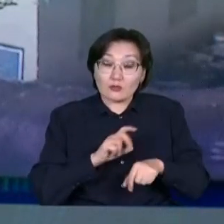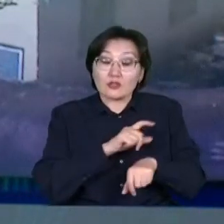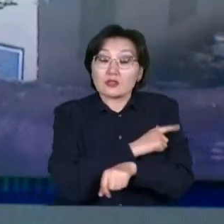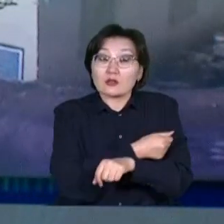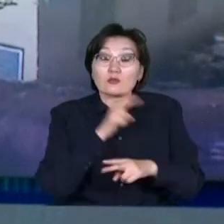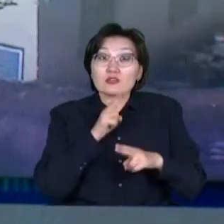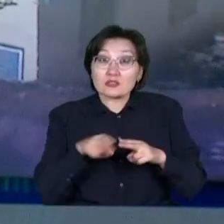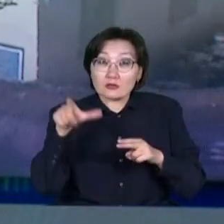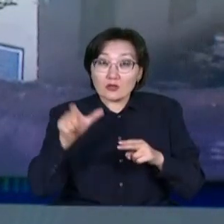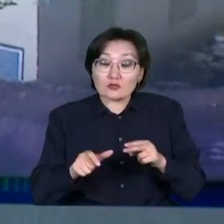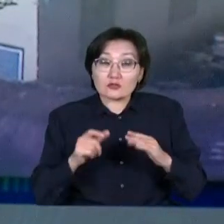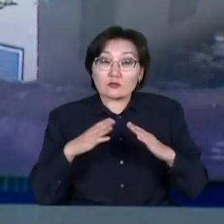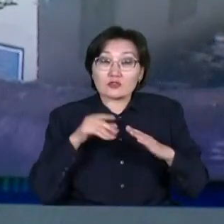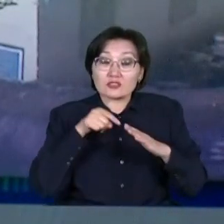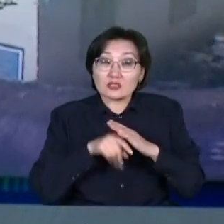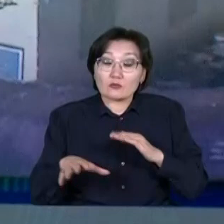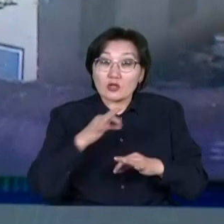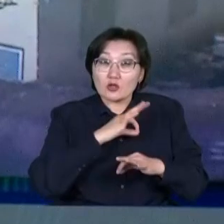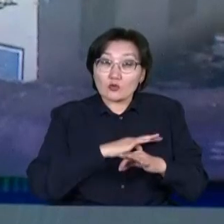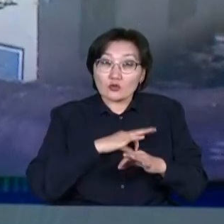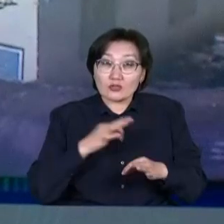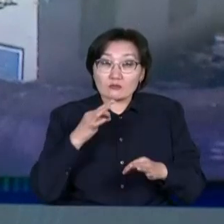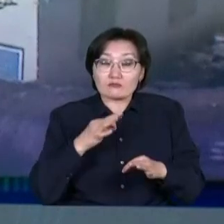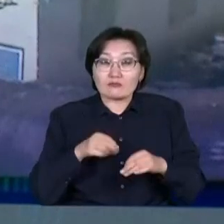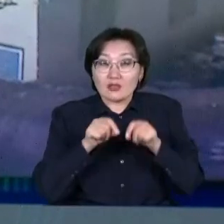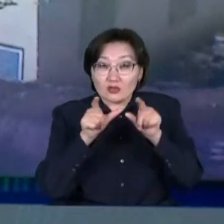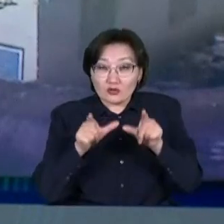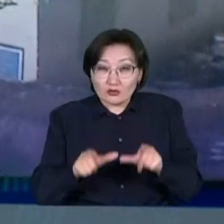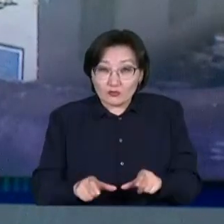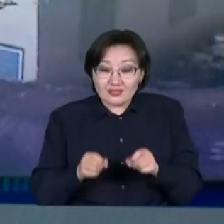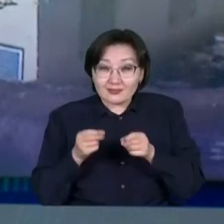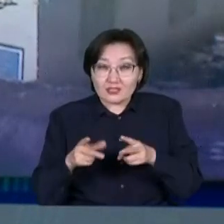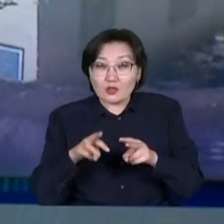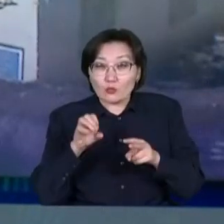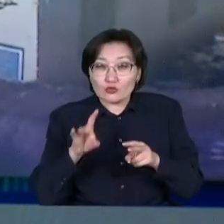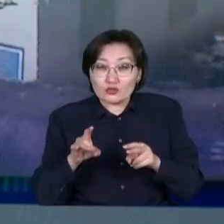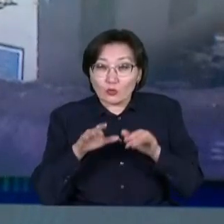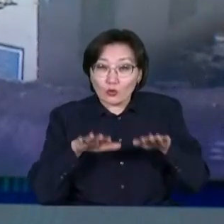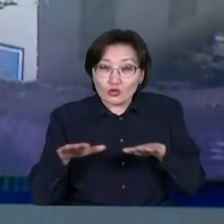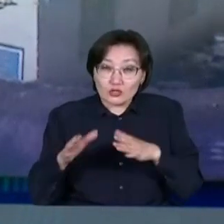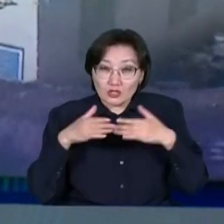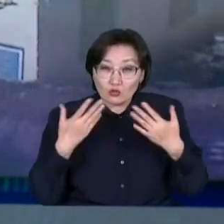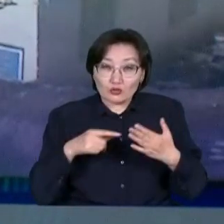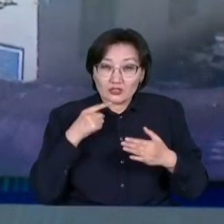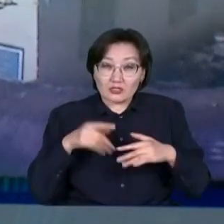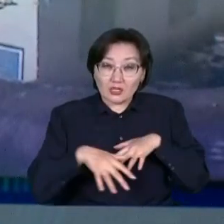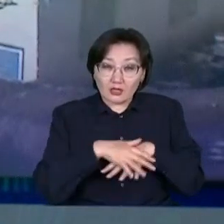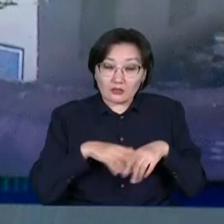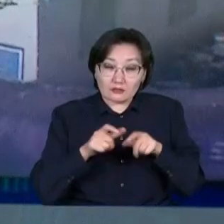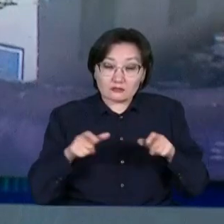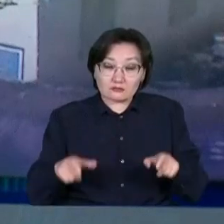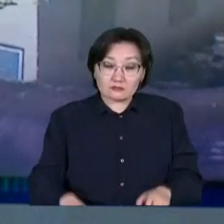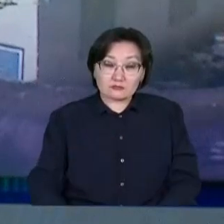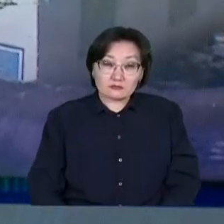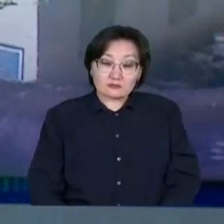абзал жандарда аулада қолданылған дәрілер құтысын тастайтын қоқыс орны да жоқ дейді халық. Мәселенің анығын әріптесім Оразай Нұртай